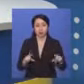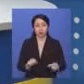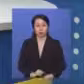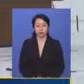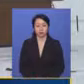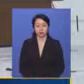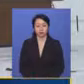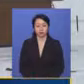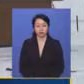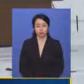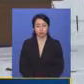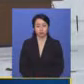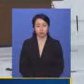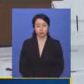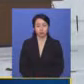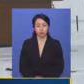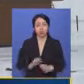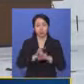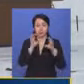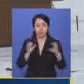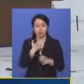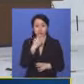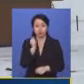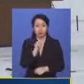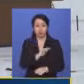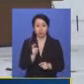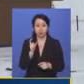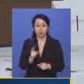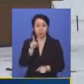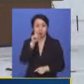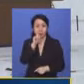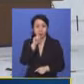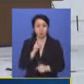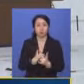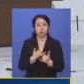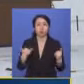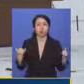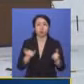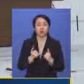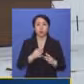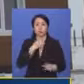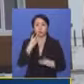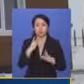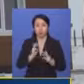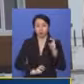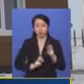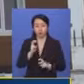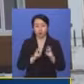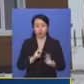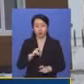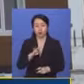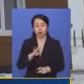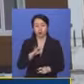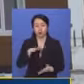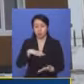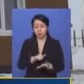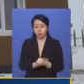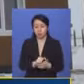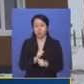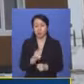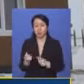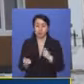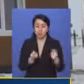комплекса. Забота о своих сотрудниках, создание комфортных условий – залог процветания предприятия. ТО «Ишимгарант» занимается хранением